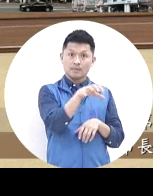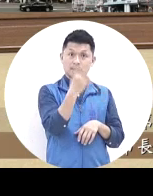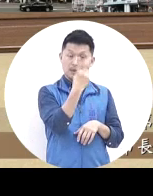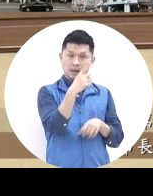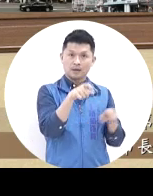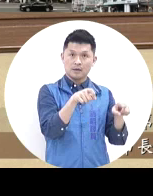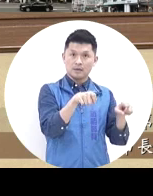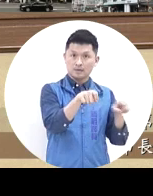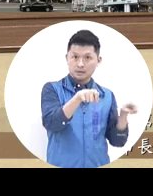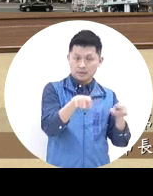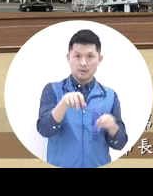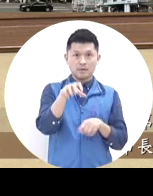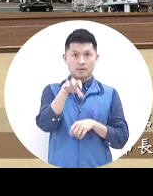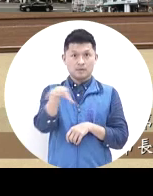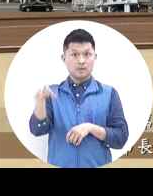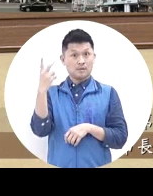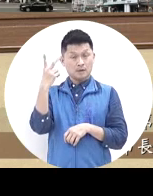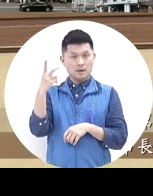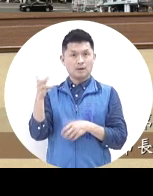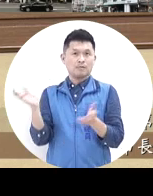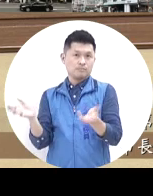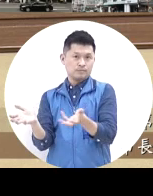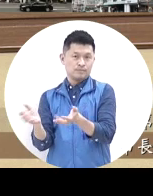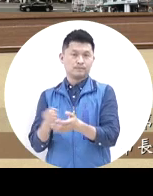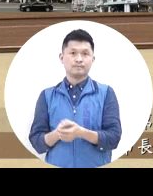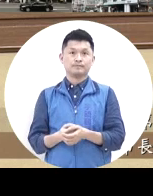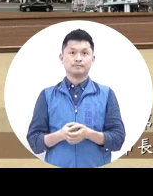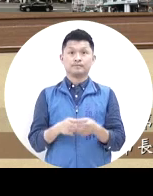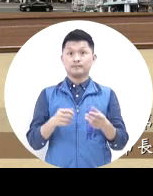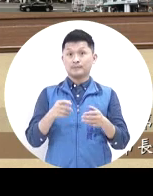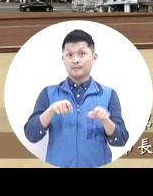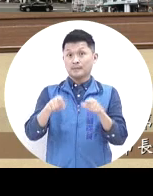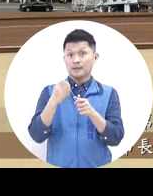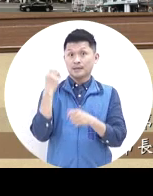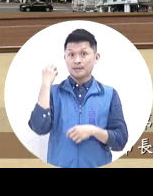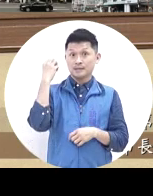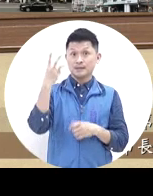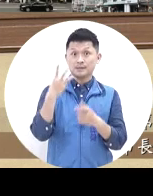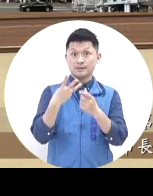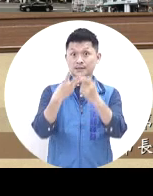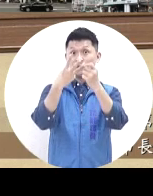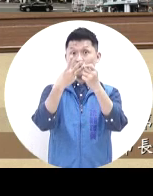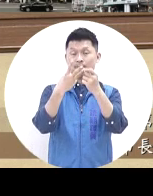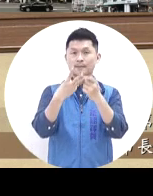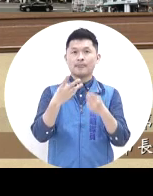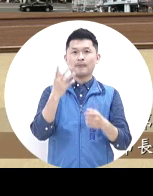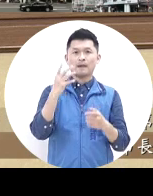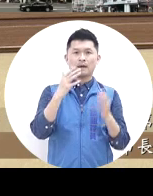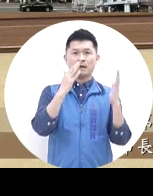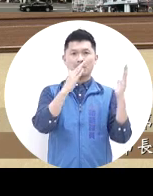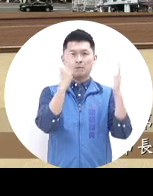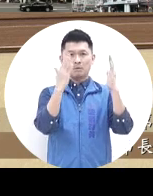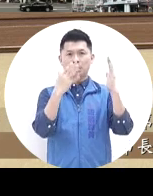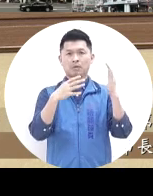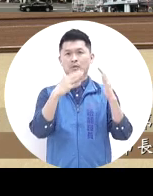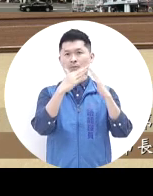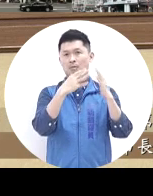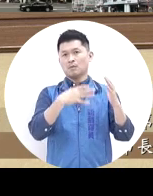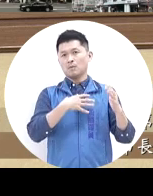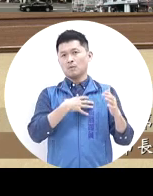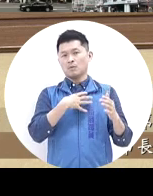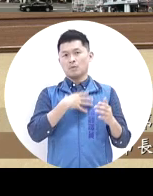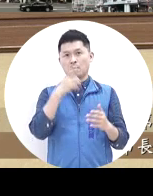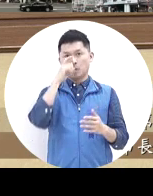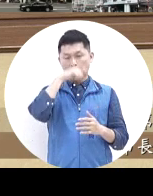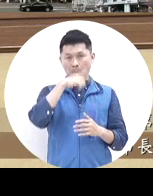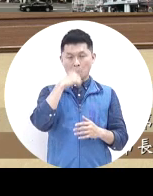2个地方施工。至于3件的围绕建筑物的重建，我们以全国第一的效率，109年